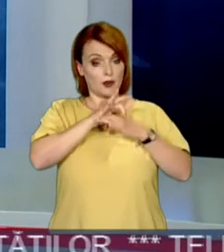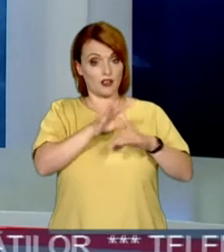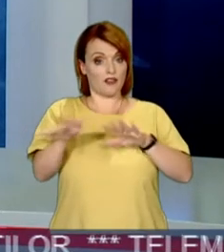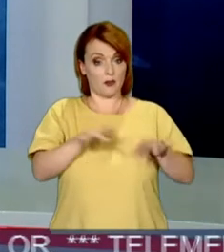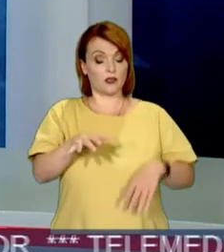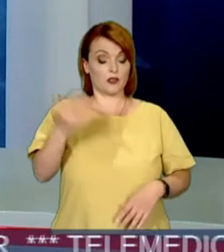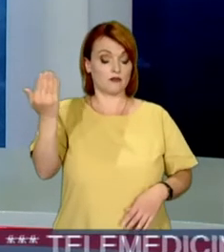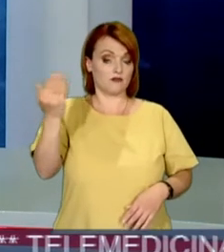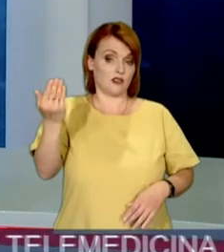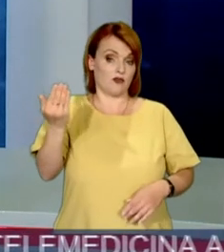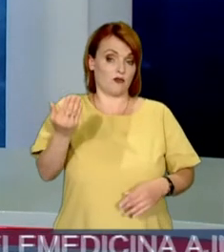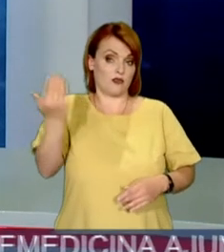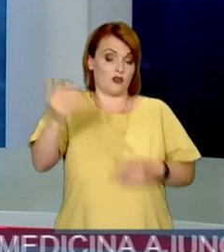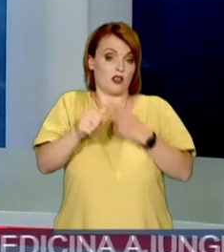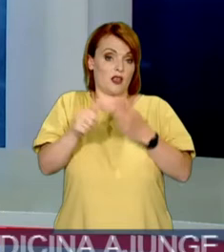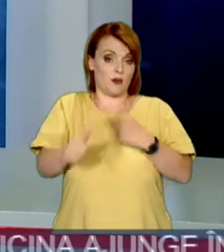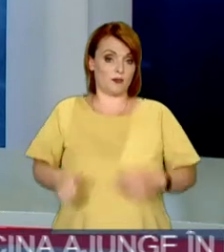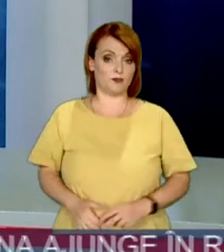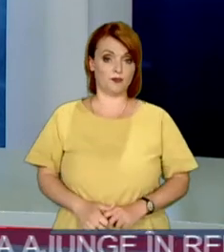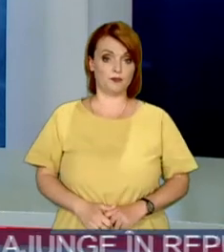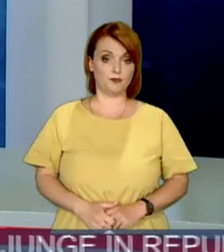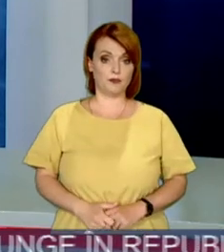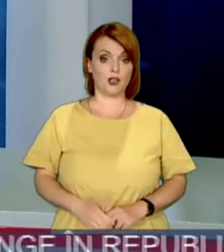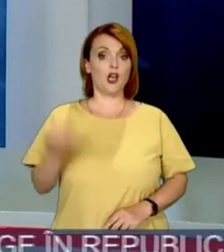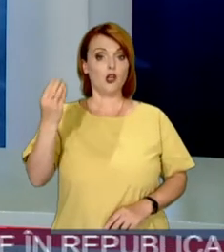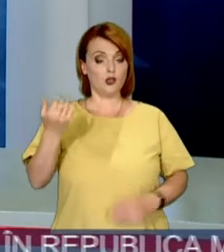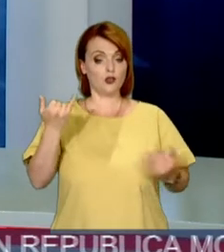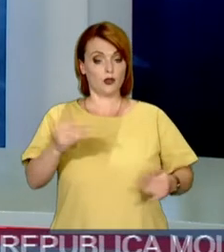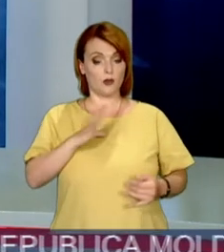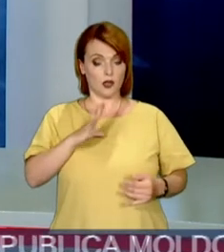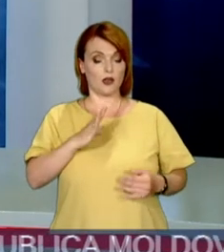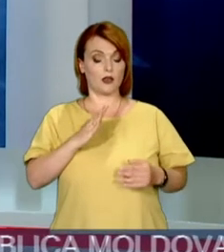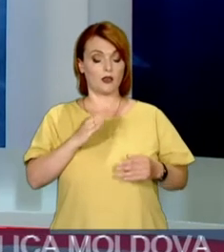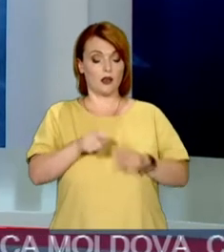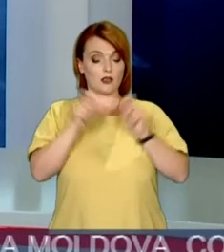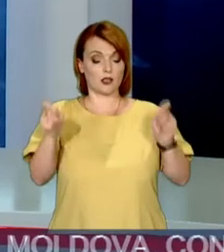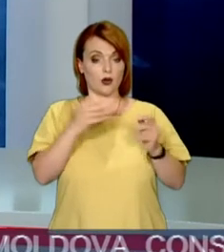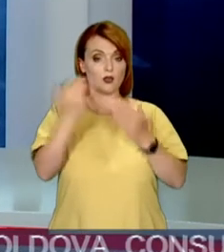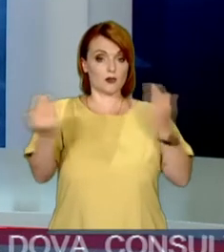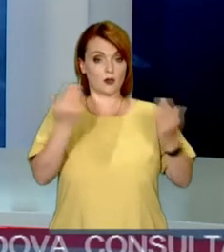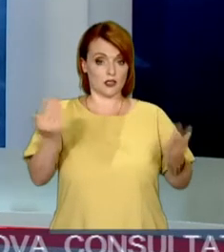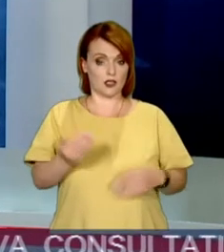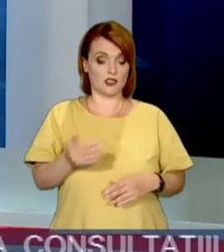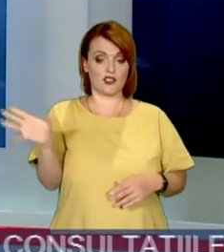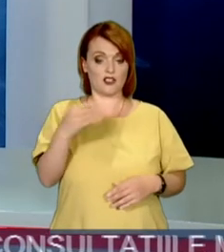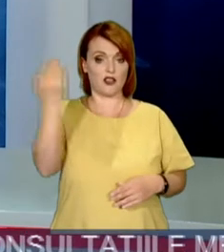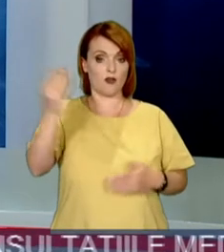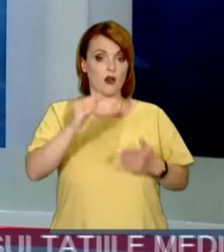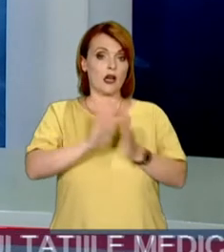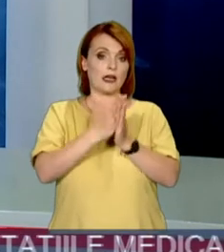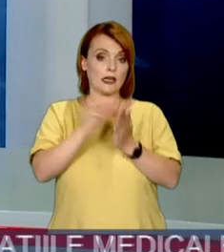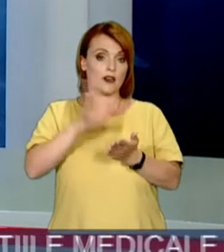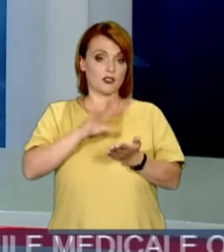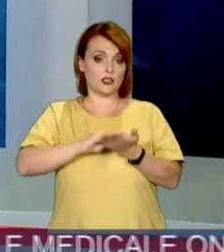Național al Literaturii Române Mihail Cogălnicianu a fost inaugurată o expoziție de cărți, manuscrise, artă plastică, documente